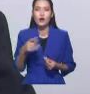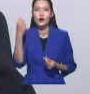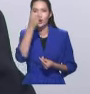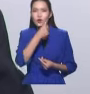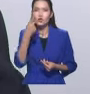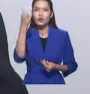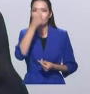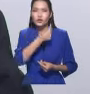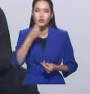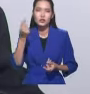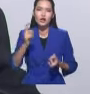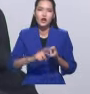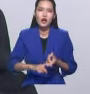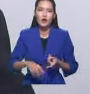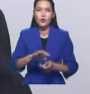кісінің туындысымен